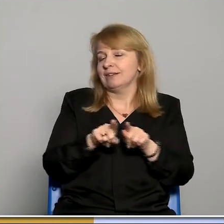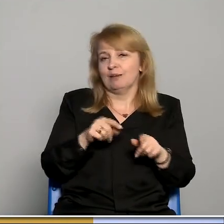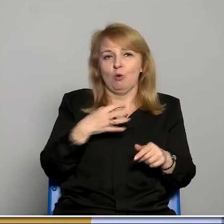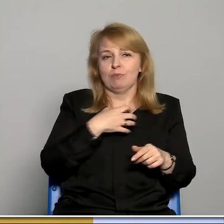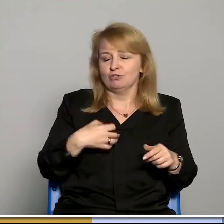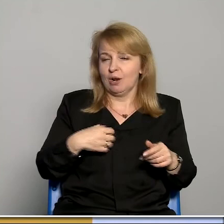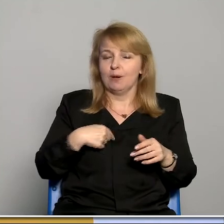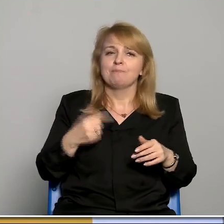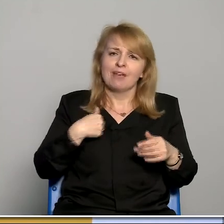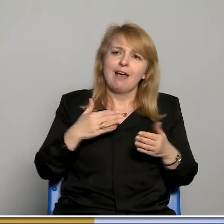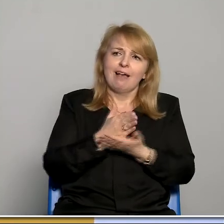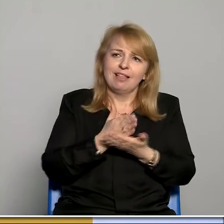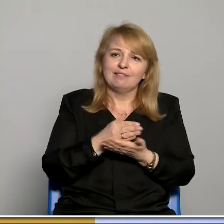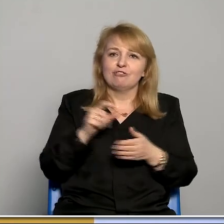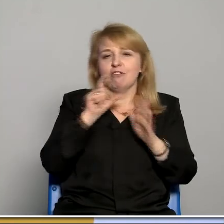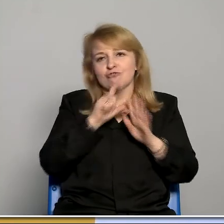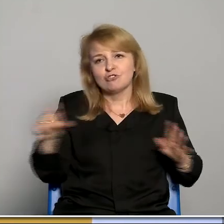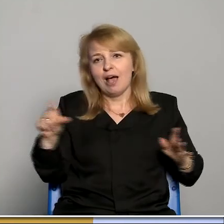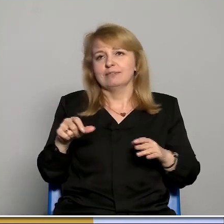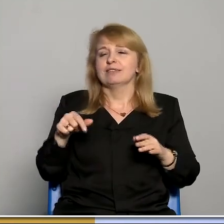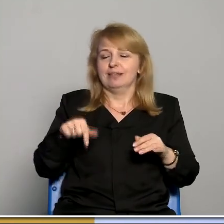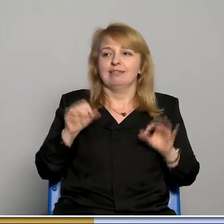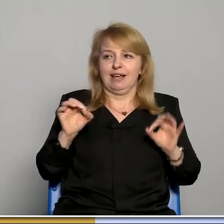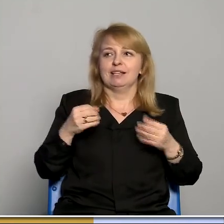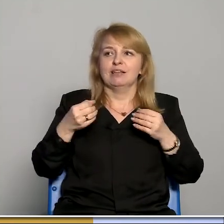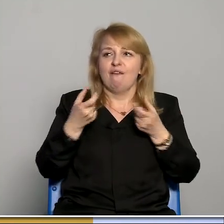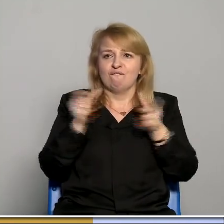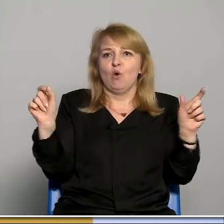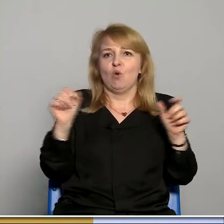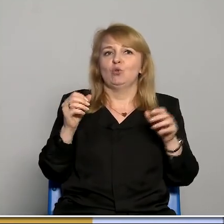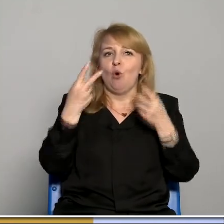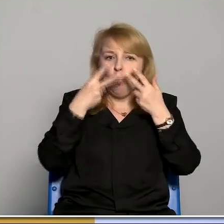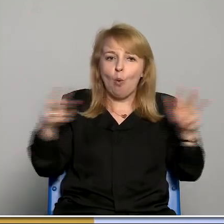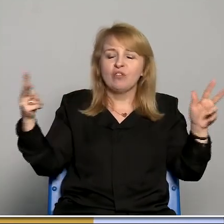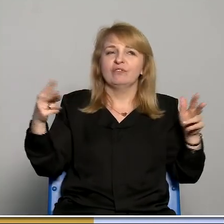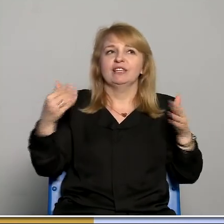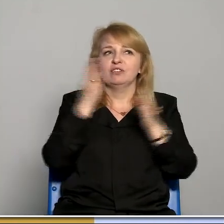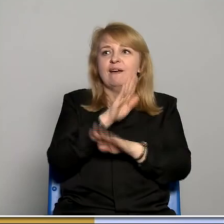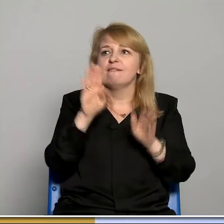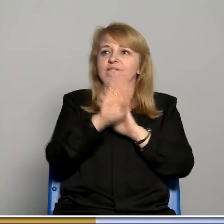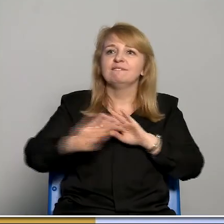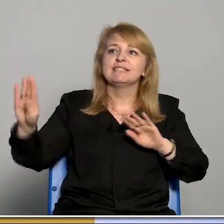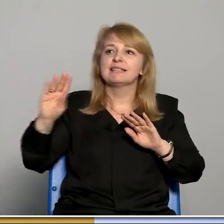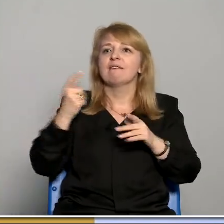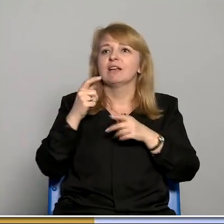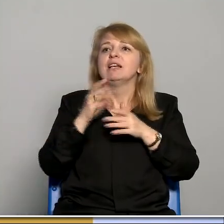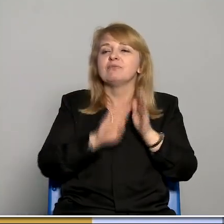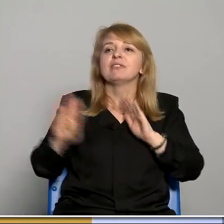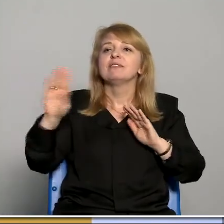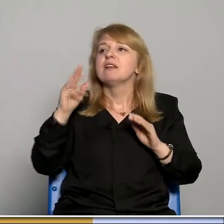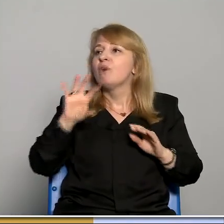nadzieję, że czas i obowiązki Państwo pozwolą, żeby odwiedzić naszą bardzo ciekawą wystawę. Zapraszam. Dziękuję.